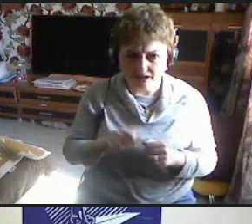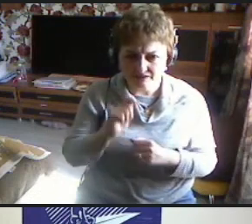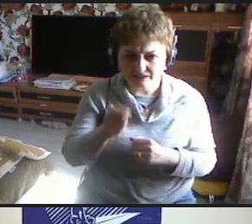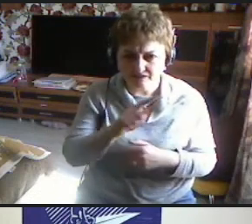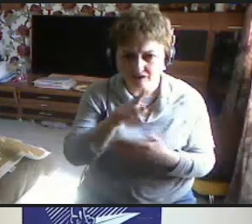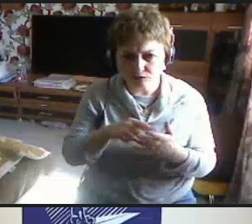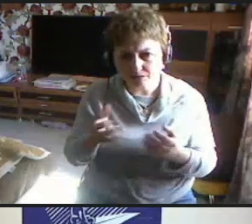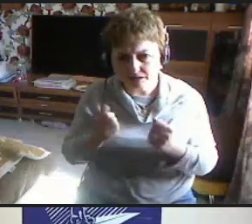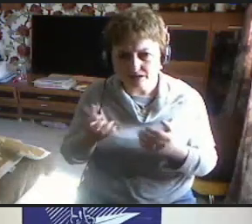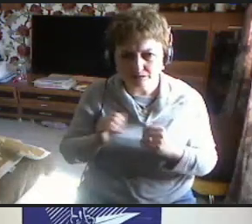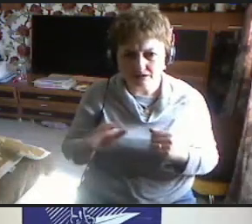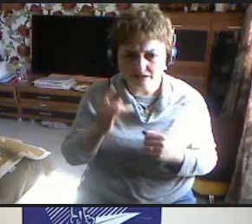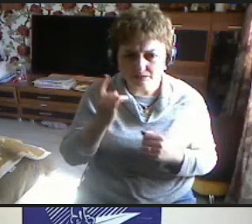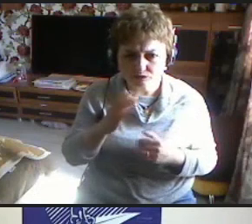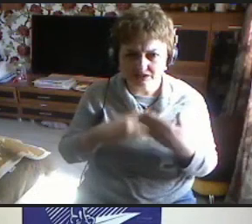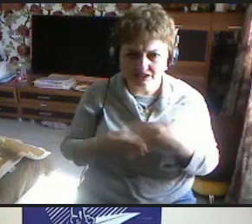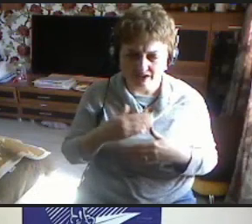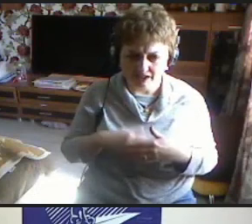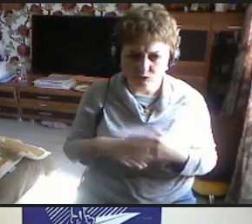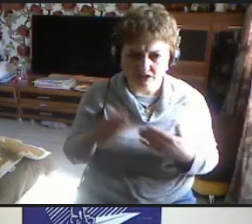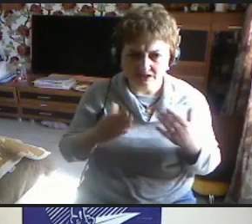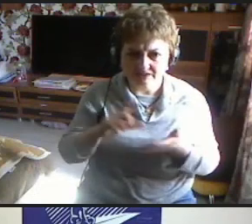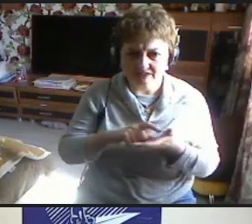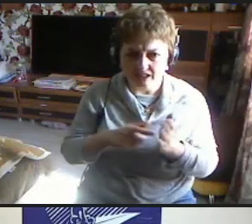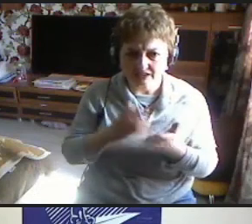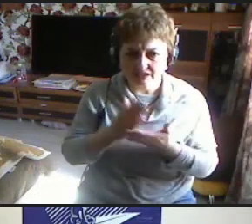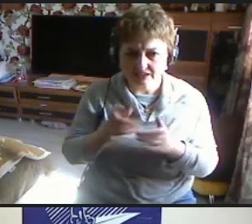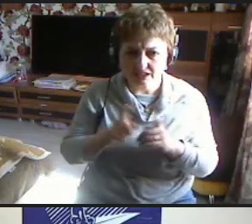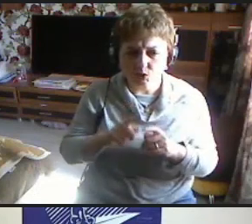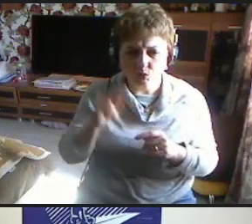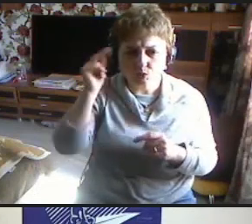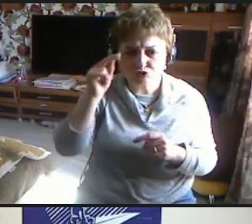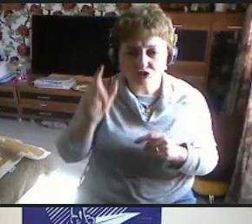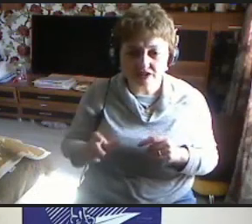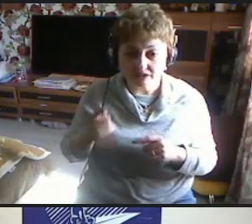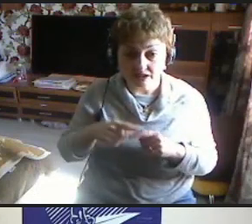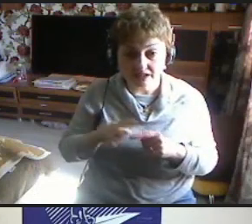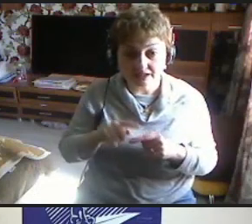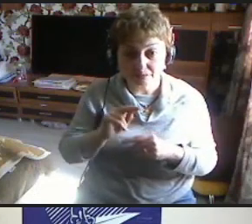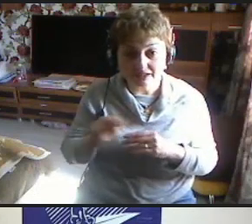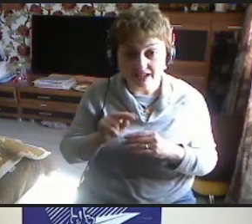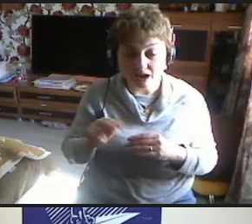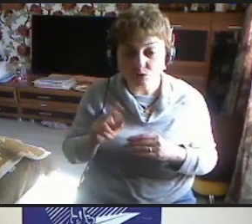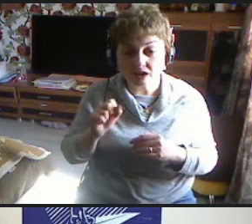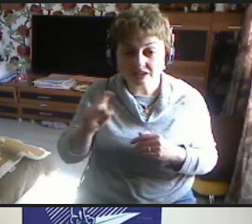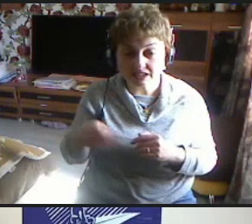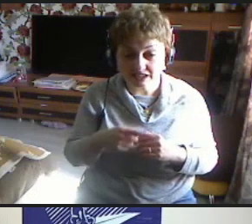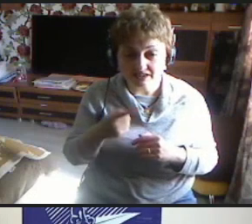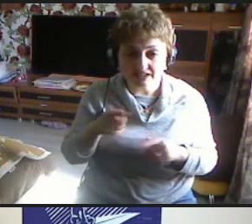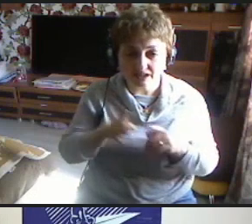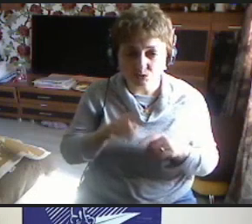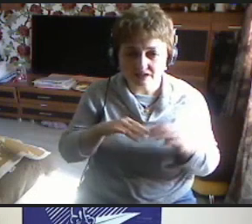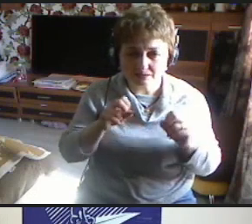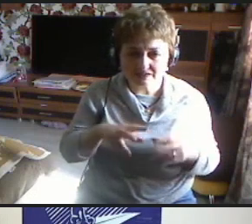ребенка с инвалидностью, если в классе есть такой ученик? Это педагог. Как заставить такого непрофессионала своего дела пройти